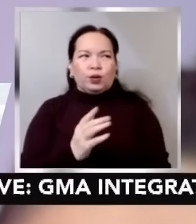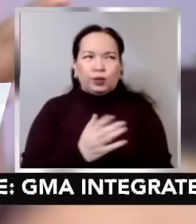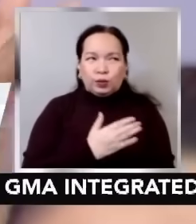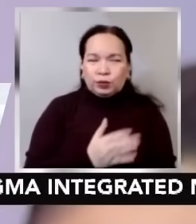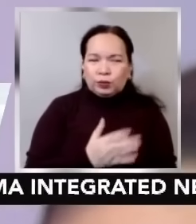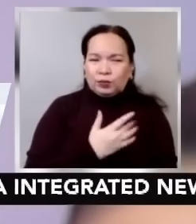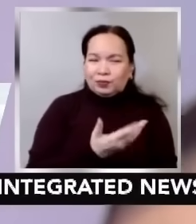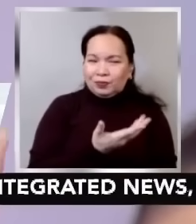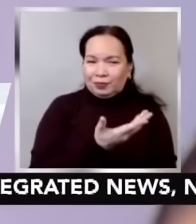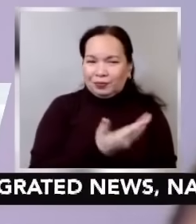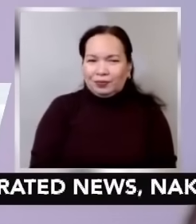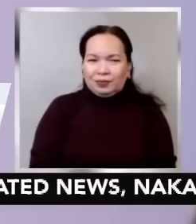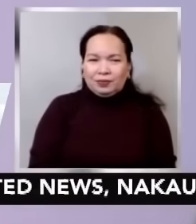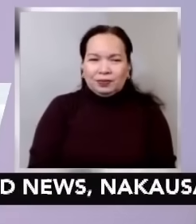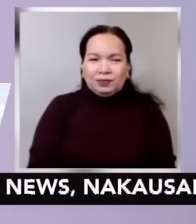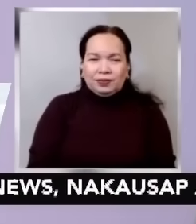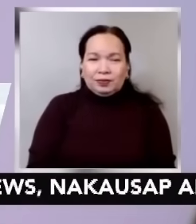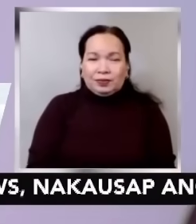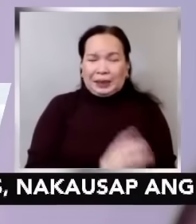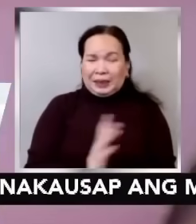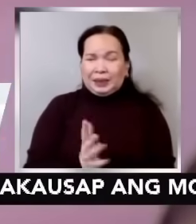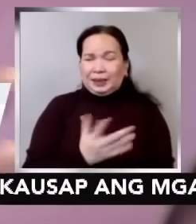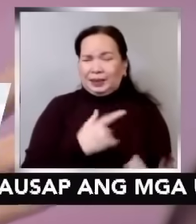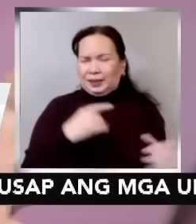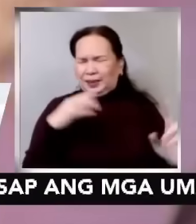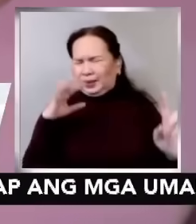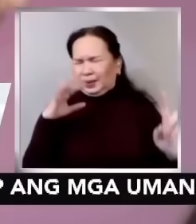reach the unreachable.